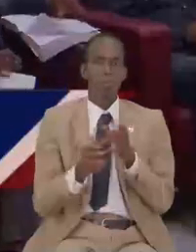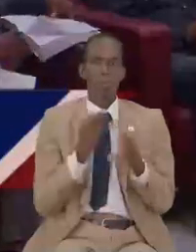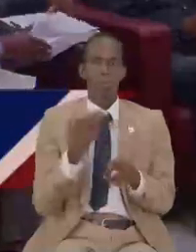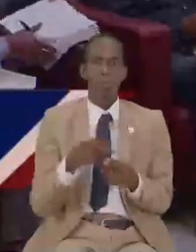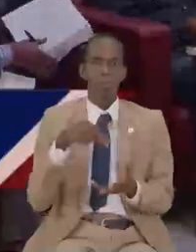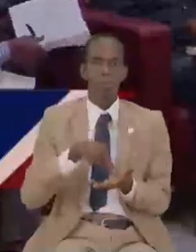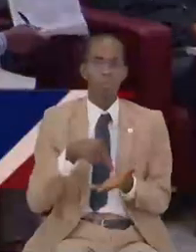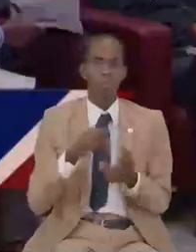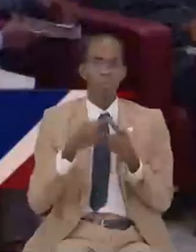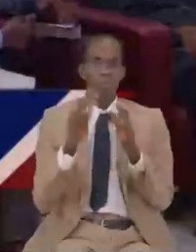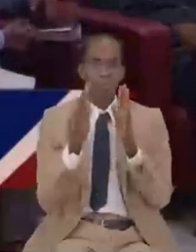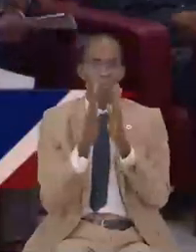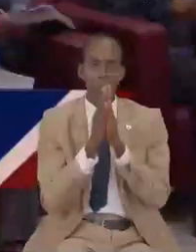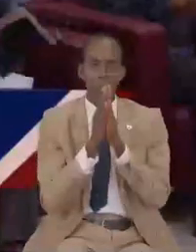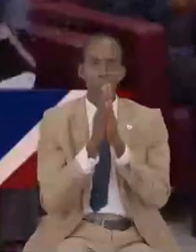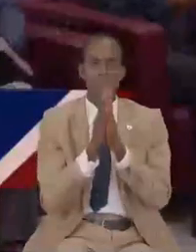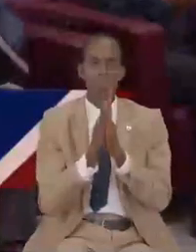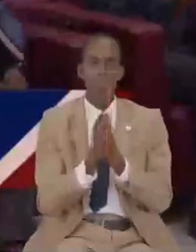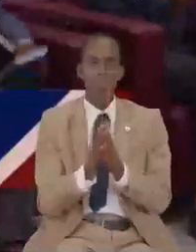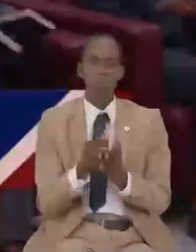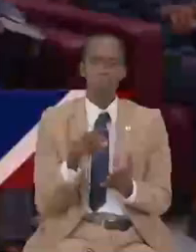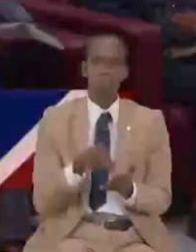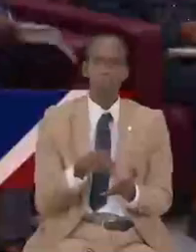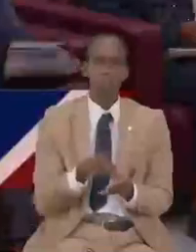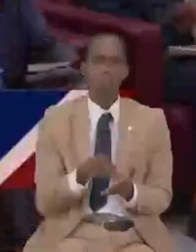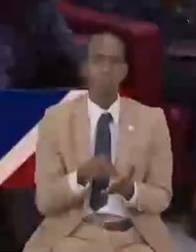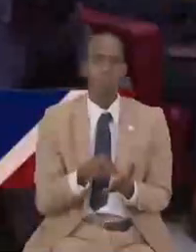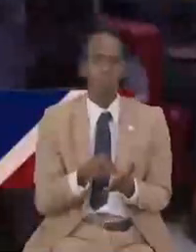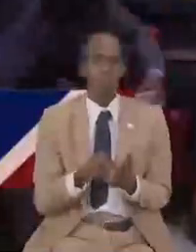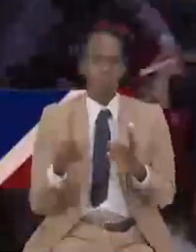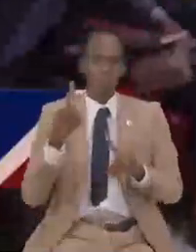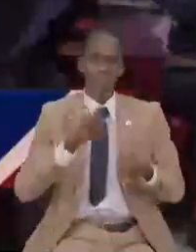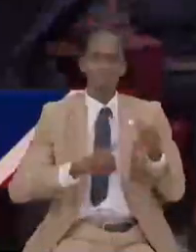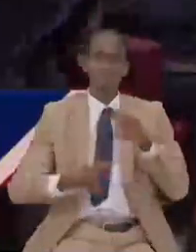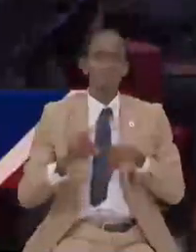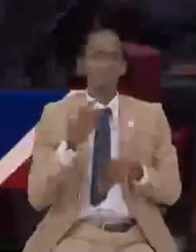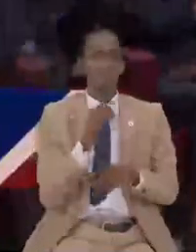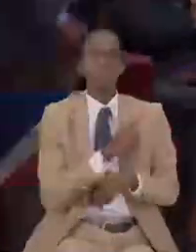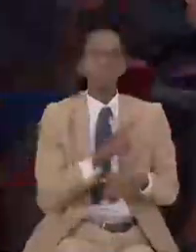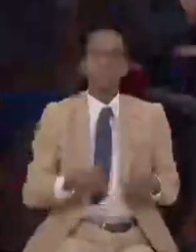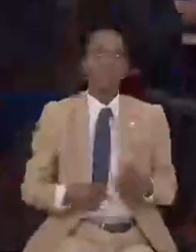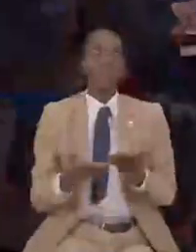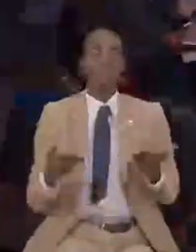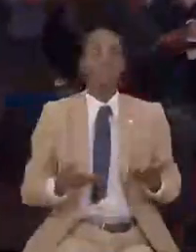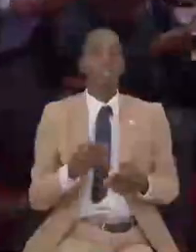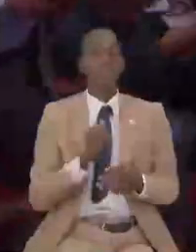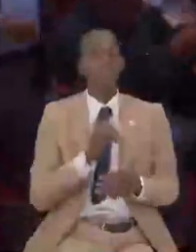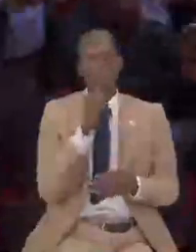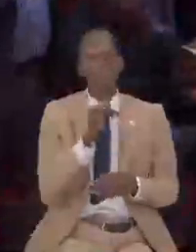à vous tenir debout et priez le Seigneur. Levez-vous, ouvrez la bouche, disant, Seigneur, me voici. C'est ce que je